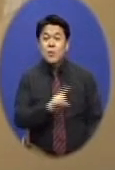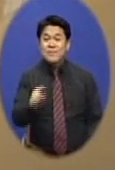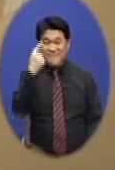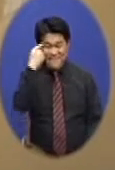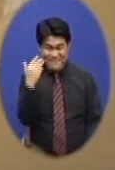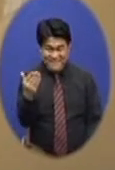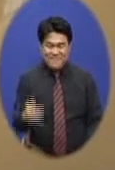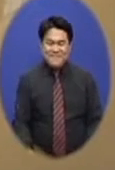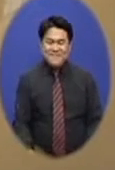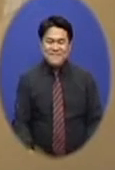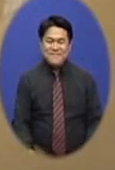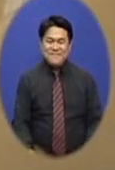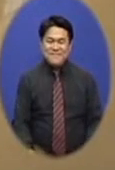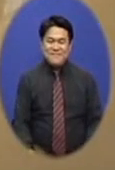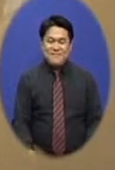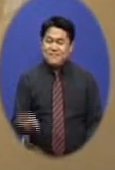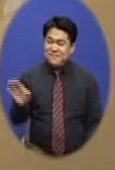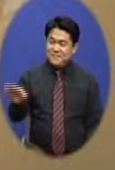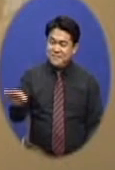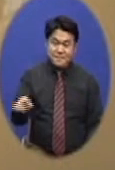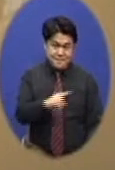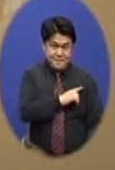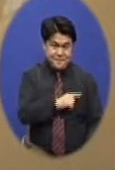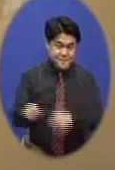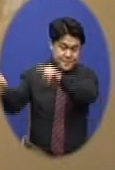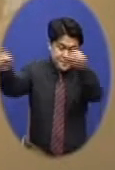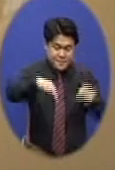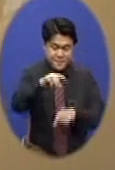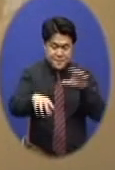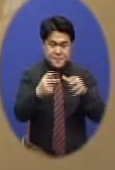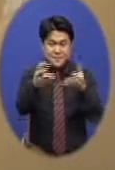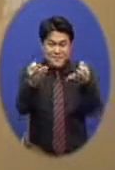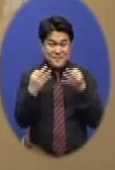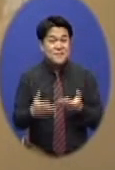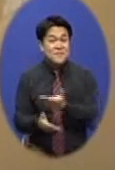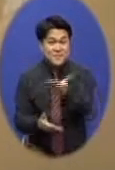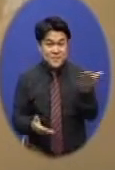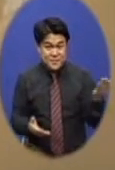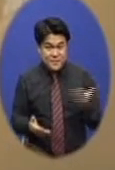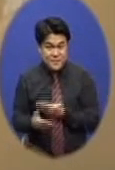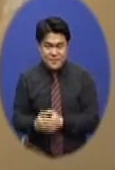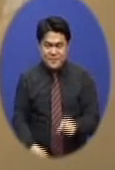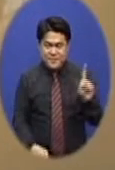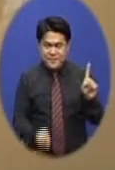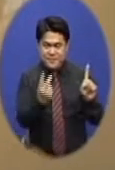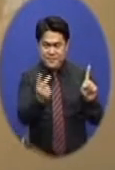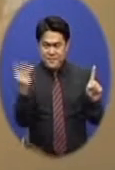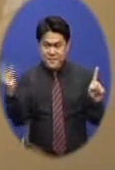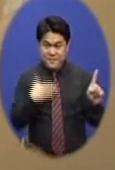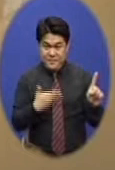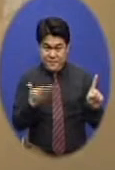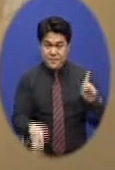장치는 무엇일까요? 자, 원희정 씨. 네? 먼저 전국에 계신 시청자 여러분에게 보기를 먼저 드리겠습니다.